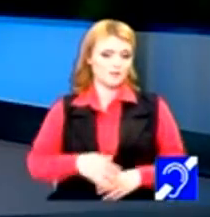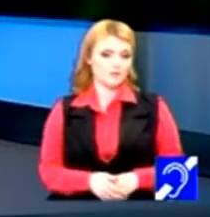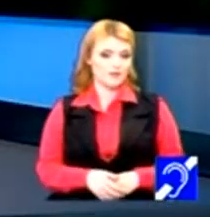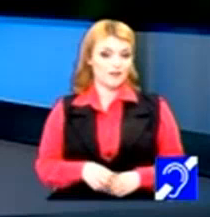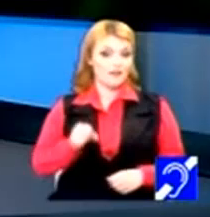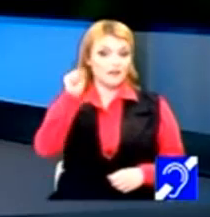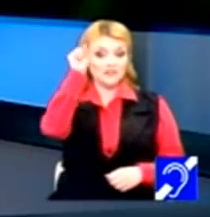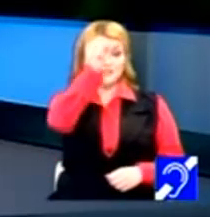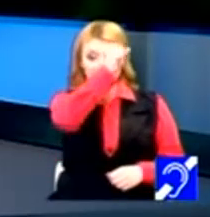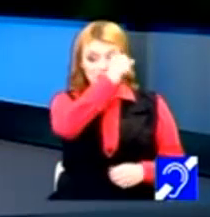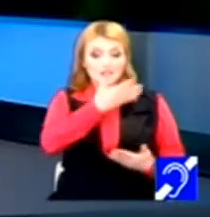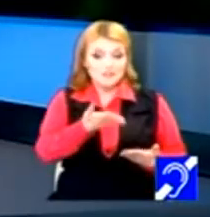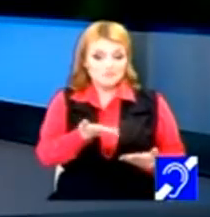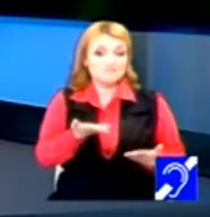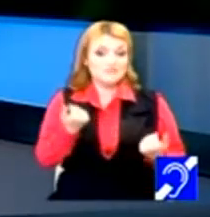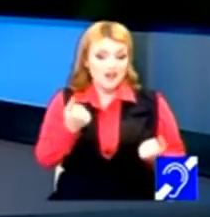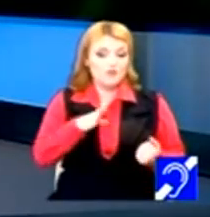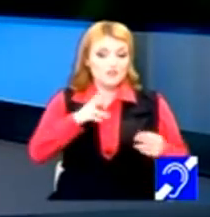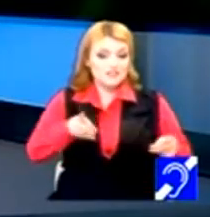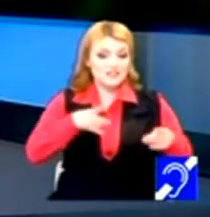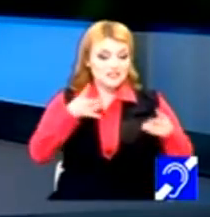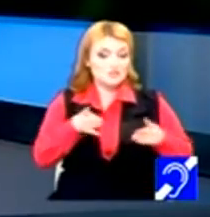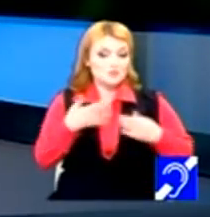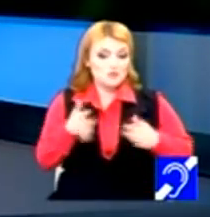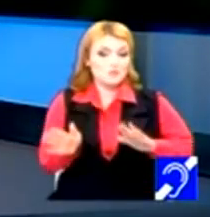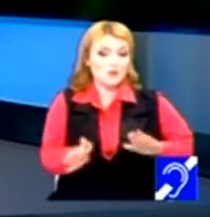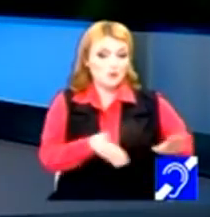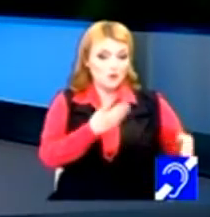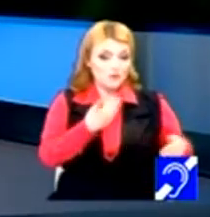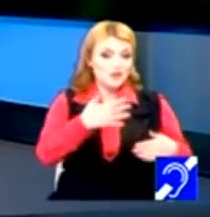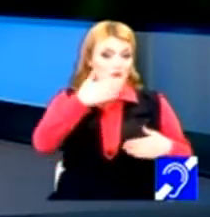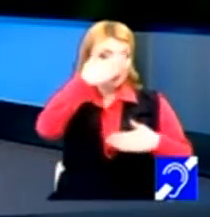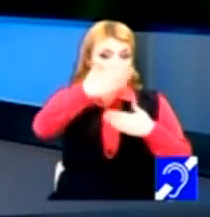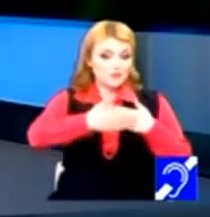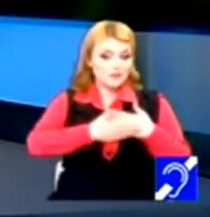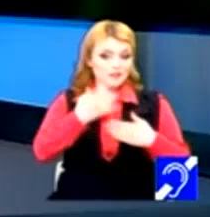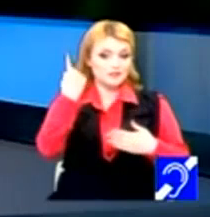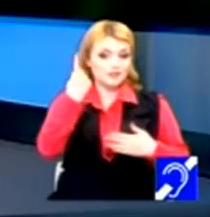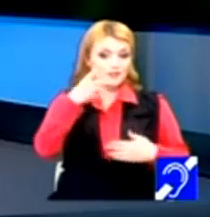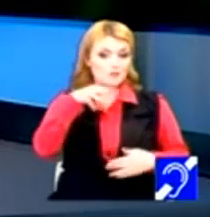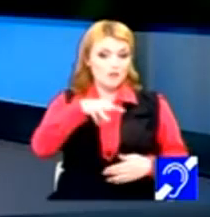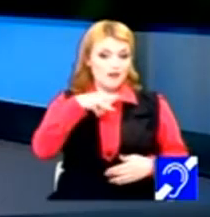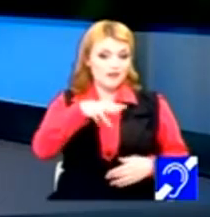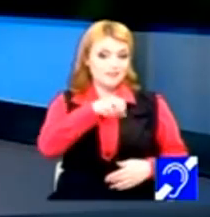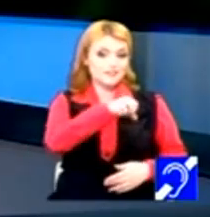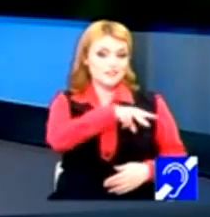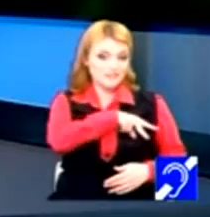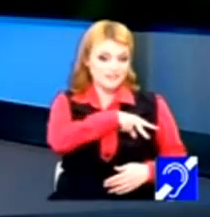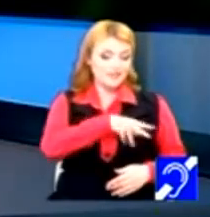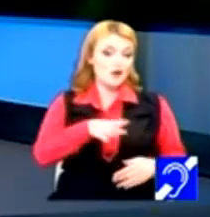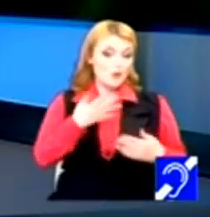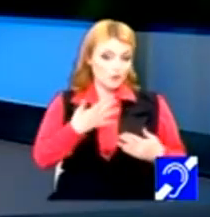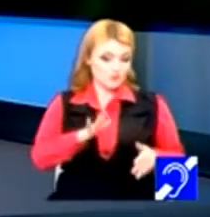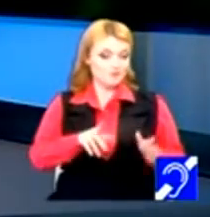Iarna, atât cât a fost, e pe sfârșite. Mărțișorul e tot mai aproape, așa că artizanii și comercianții se pregătesc pentru a-i uimi